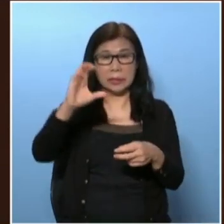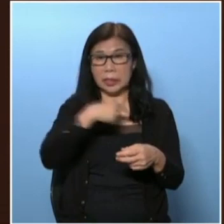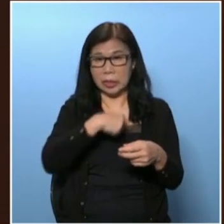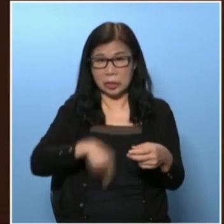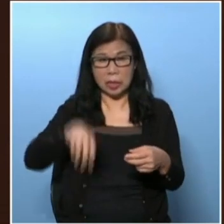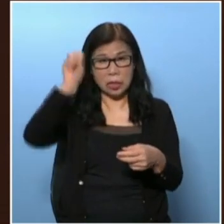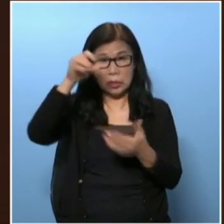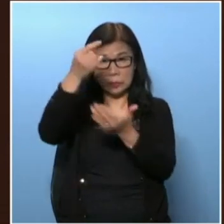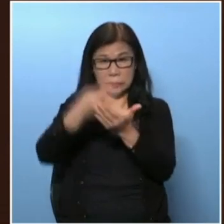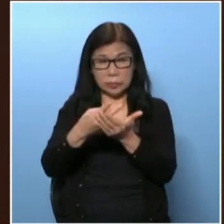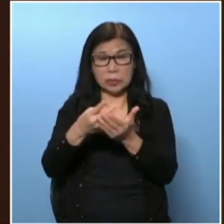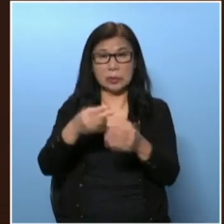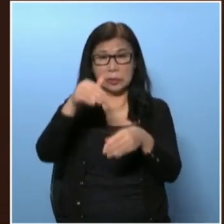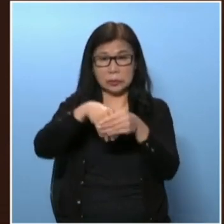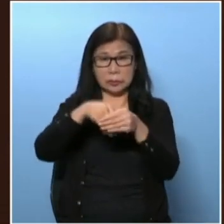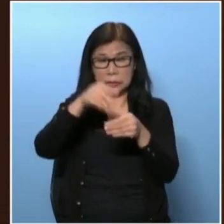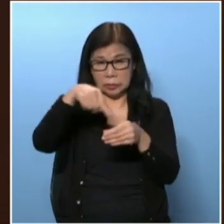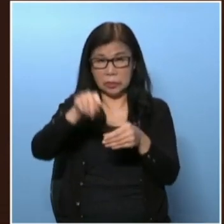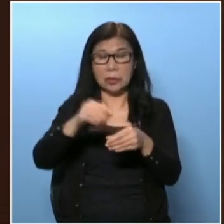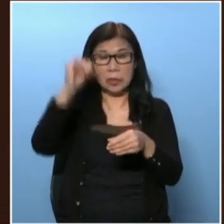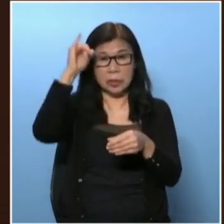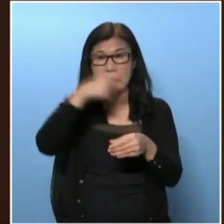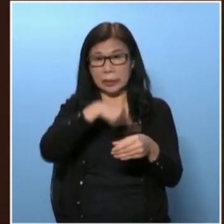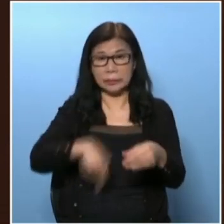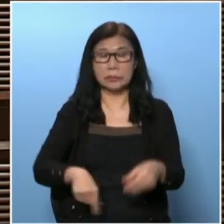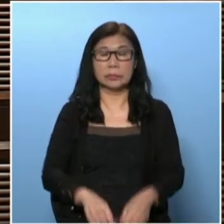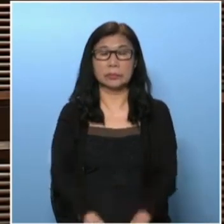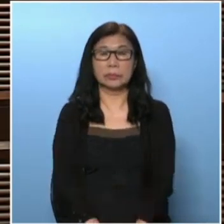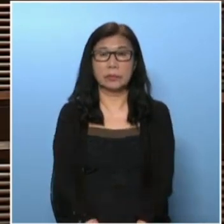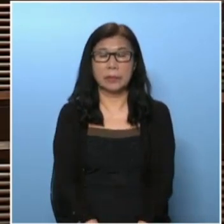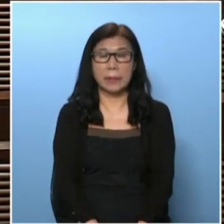議員的議案予以通過。郭家麒議員，